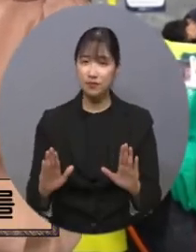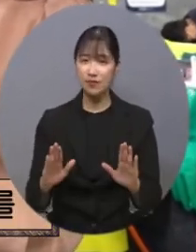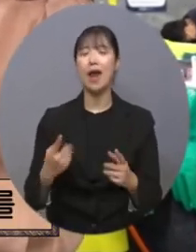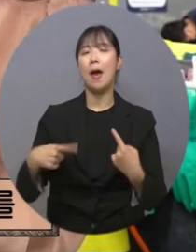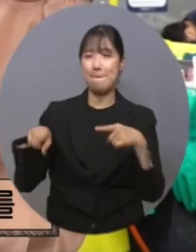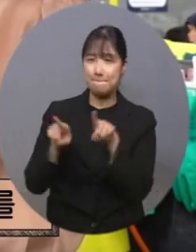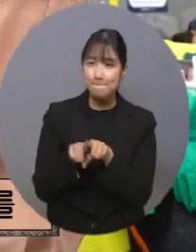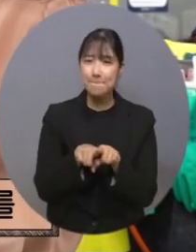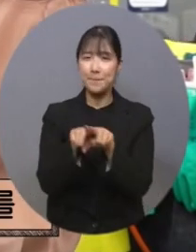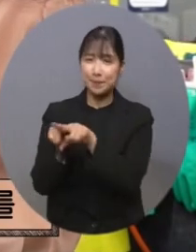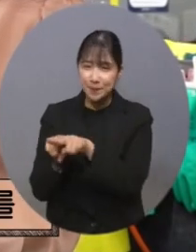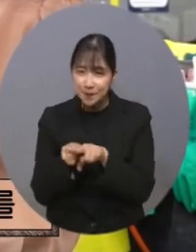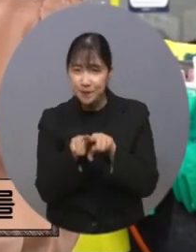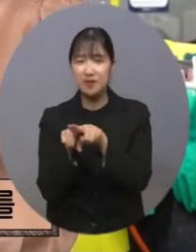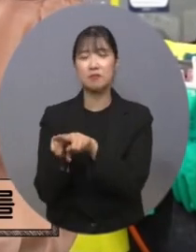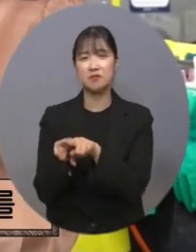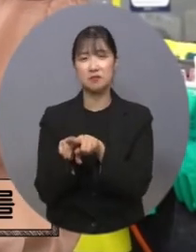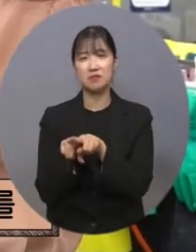함께 지내면서 네.